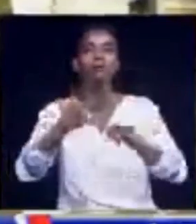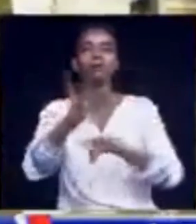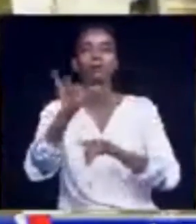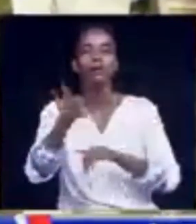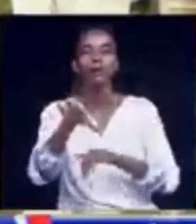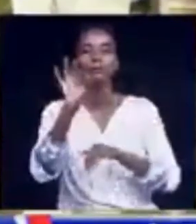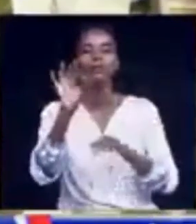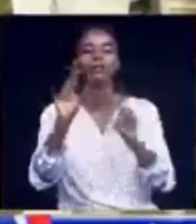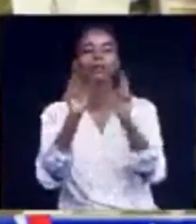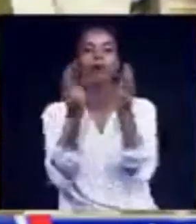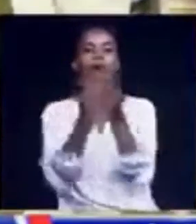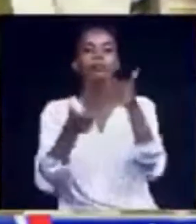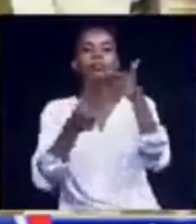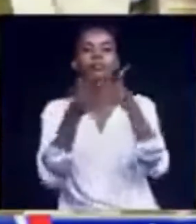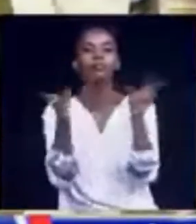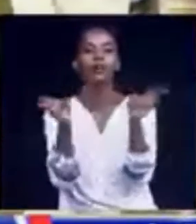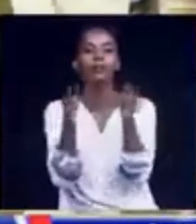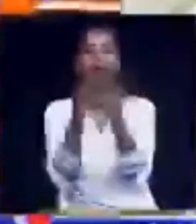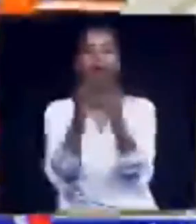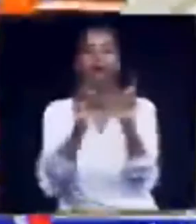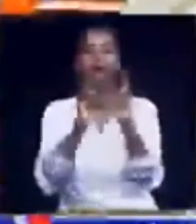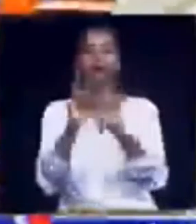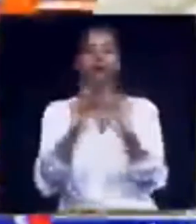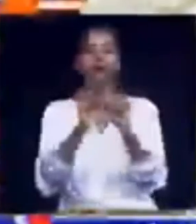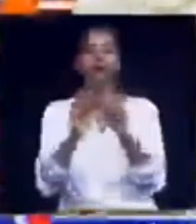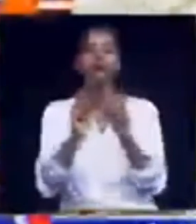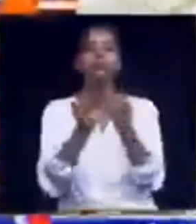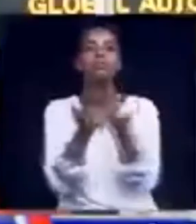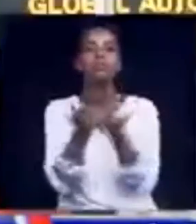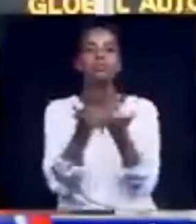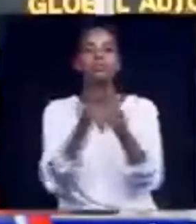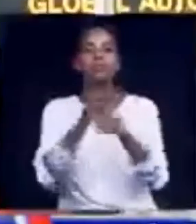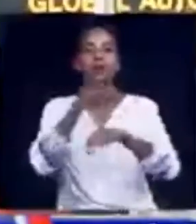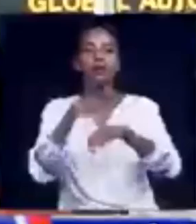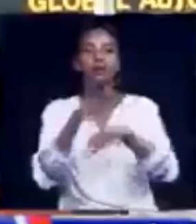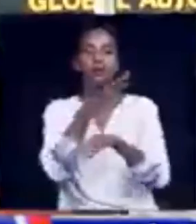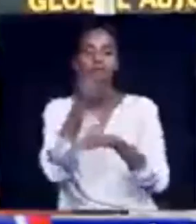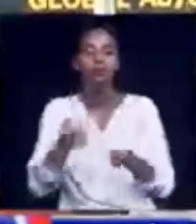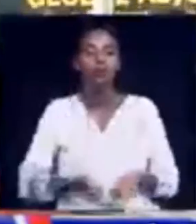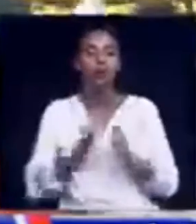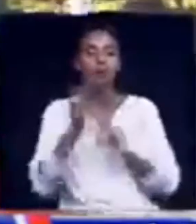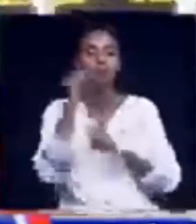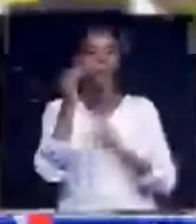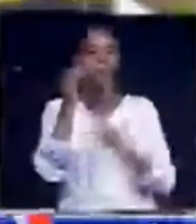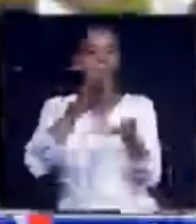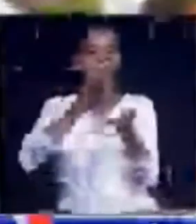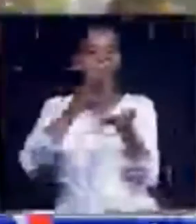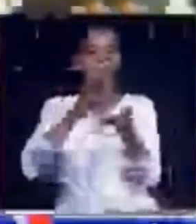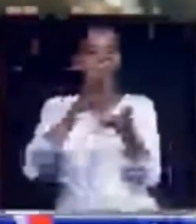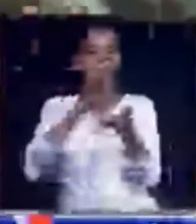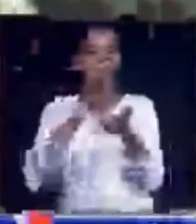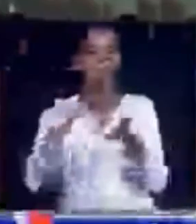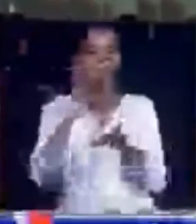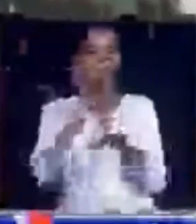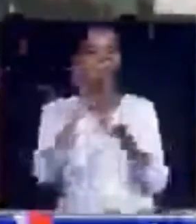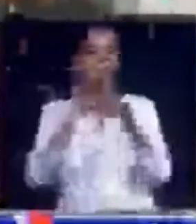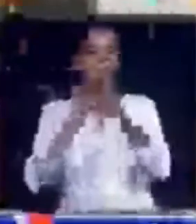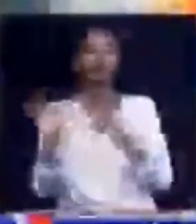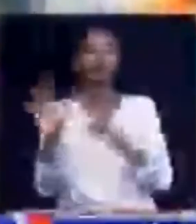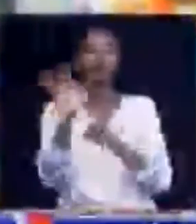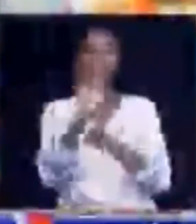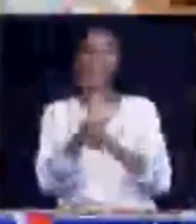እንደሚገኙም የግብረ ኃይሉ ምክትል ሰብሳቢ ተናግረዋል። የንግድ ተቋማትንና የመኖሪያ ቤትን የሚያከራዩ አከራዮችም